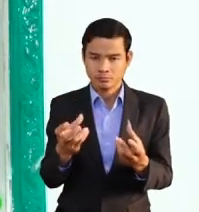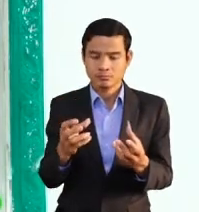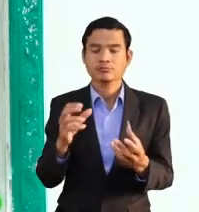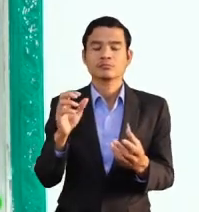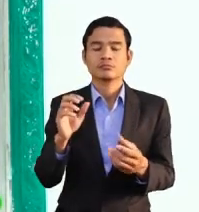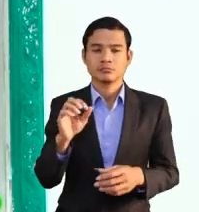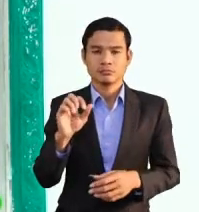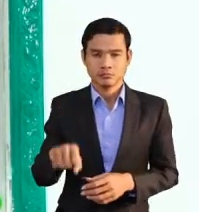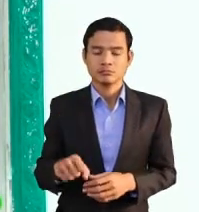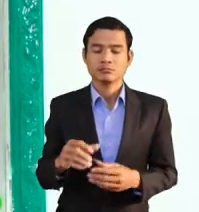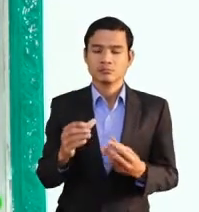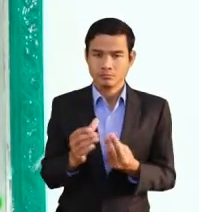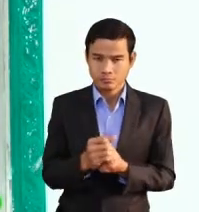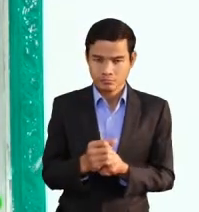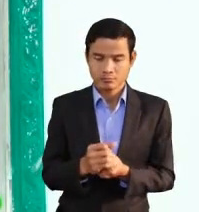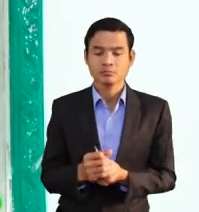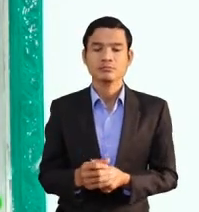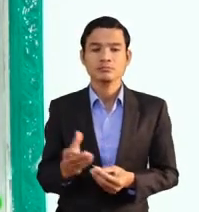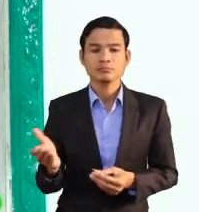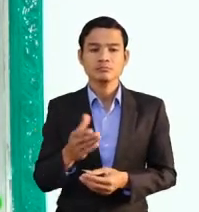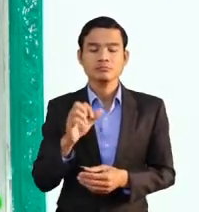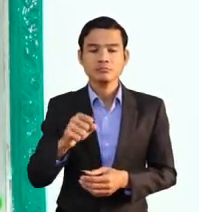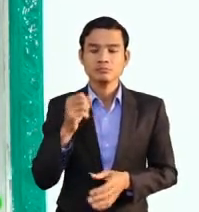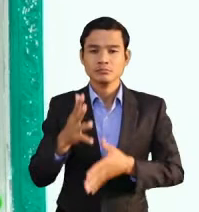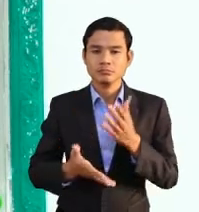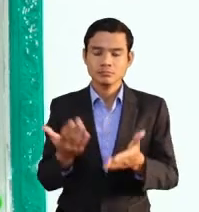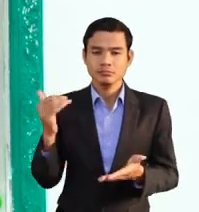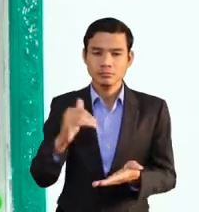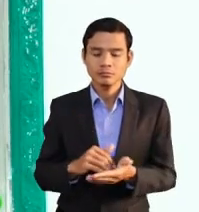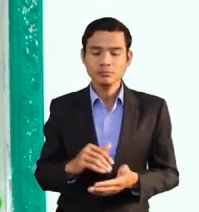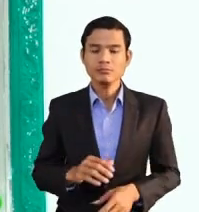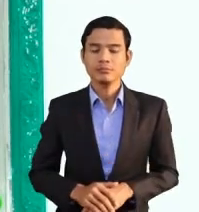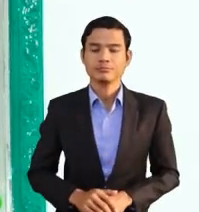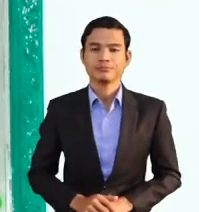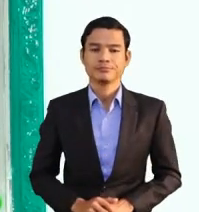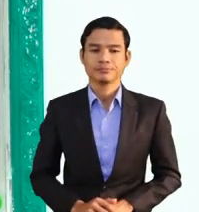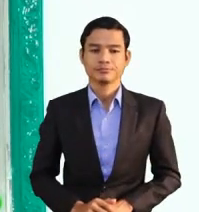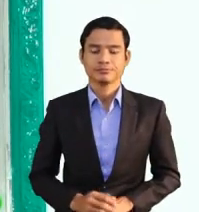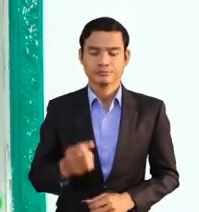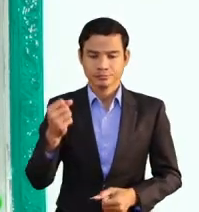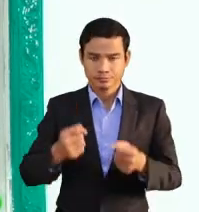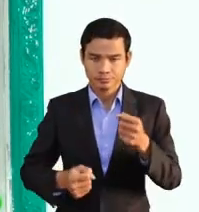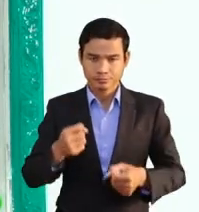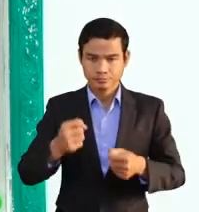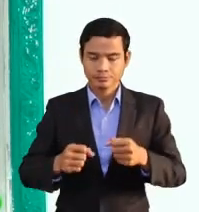bàn trăm nguồn. Nó còn ná con thà là rọt dùn bún.